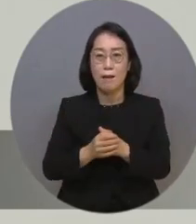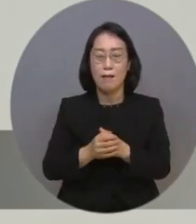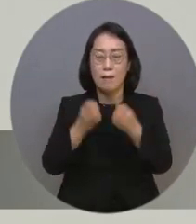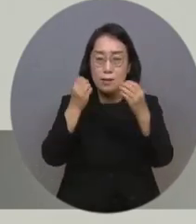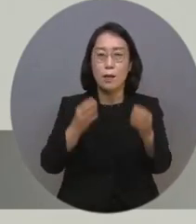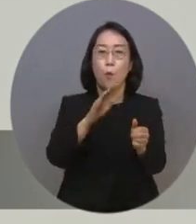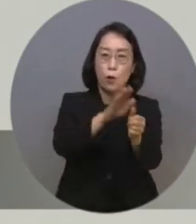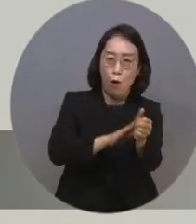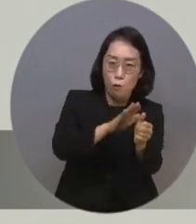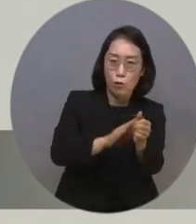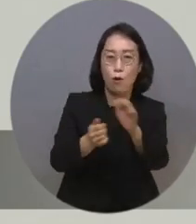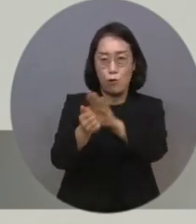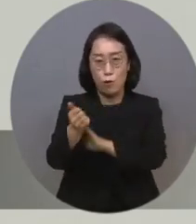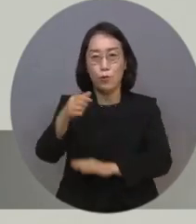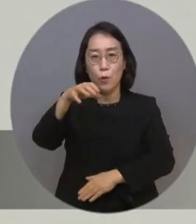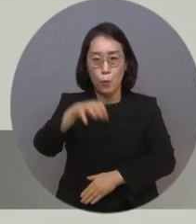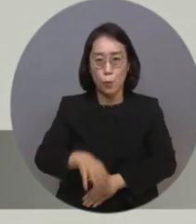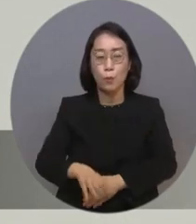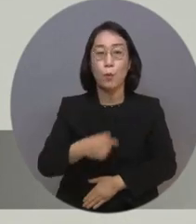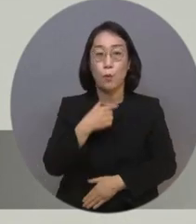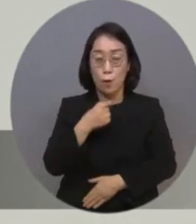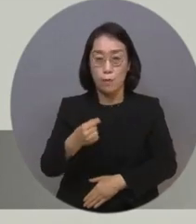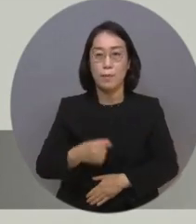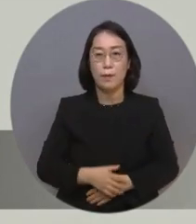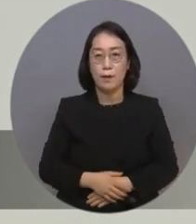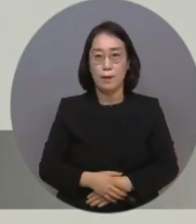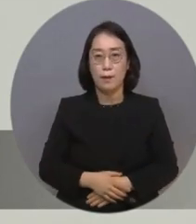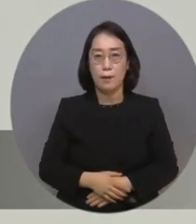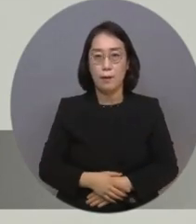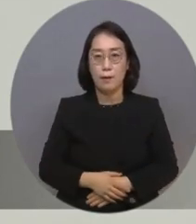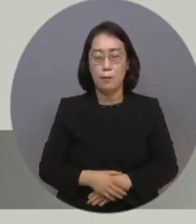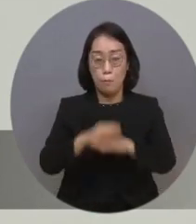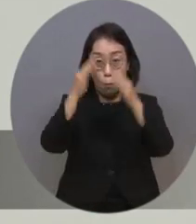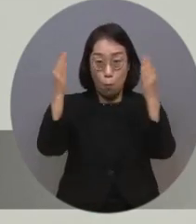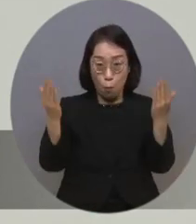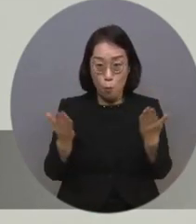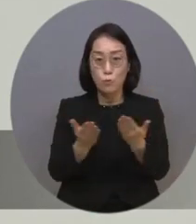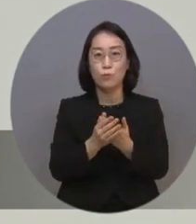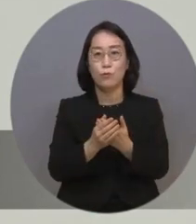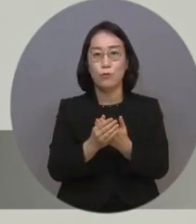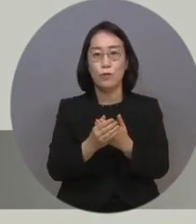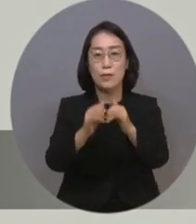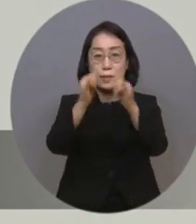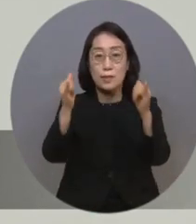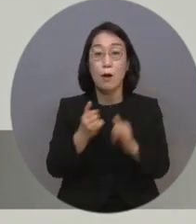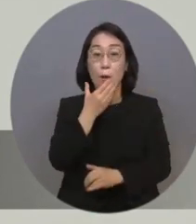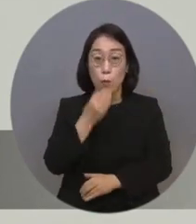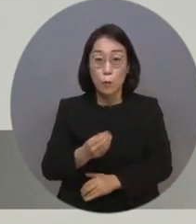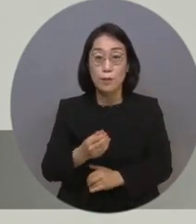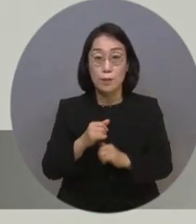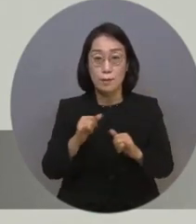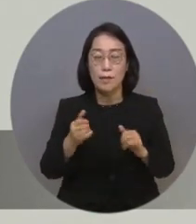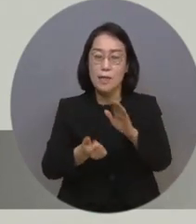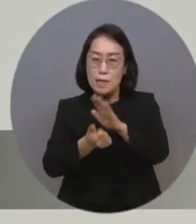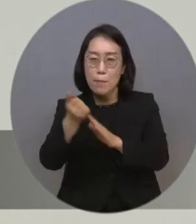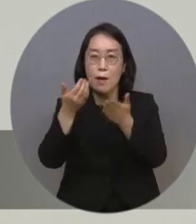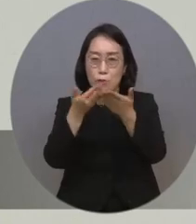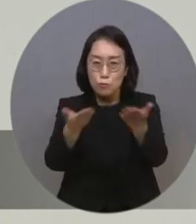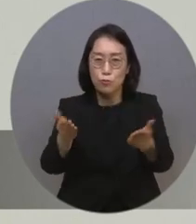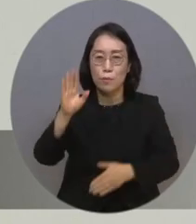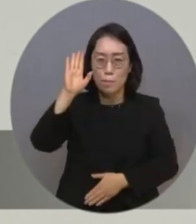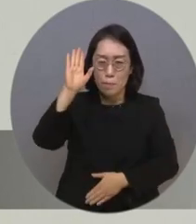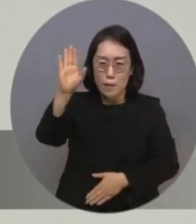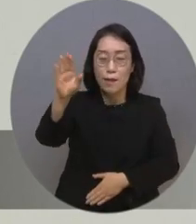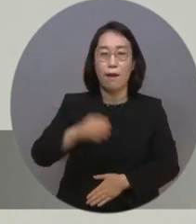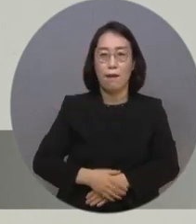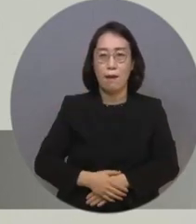출발을 격려하는 자리가 되기를 바랍니다. 국민과 사회복지 현장에 희망을 주는 밝은 미래를